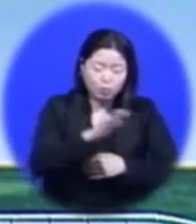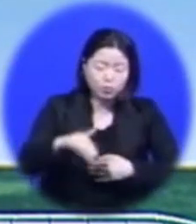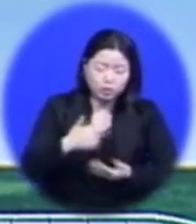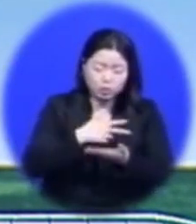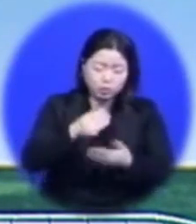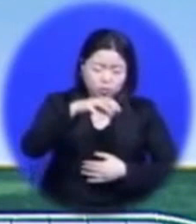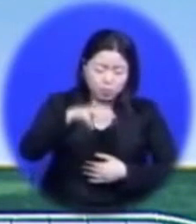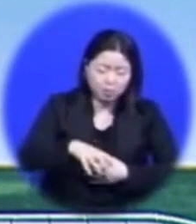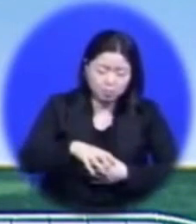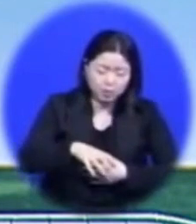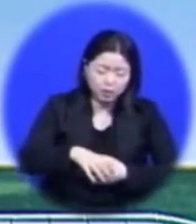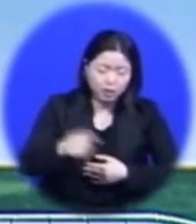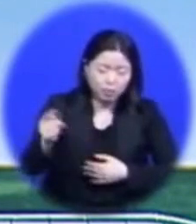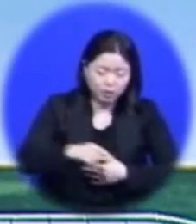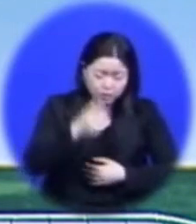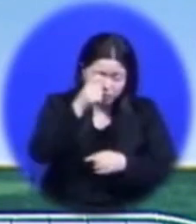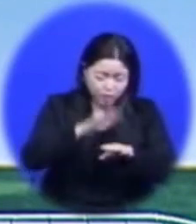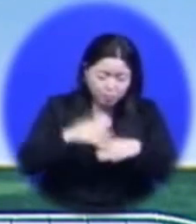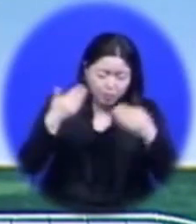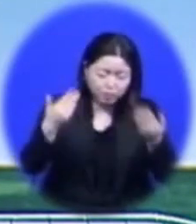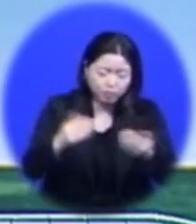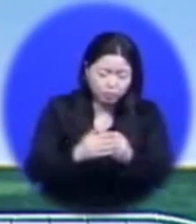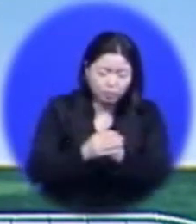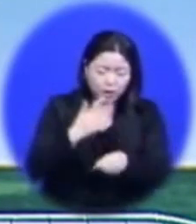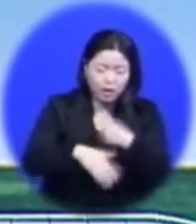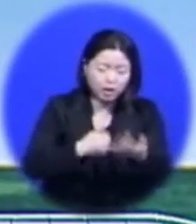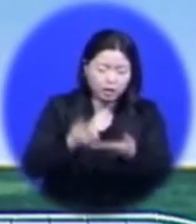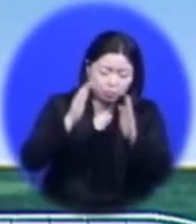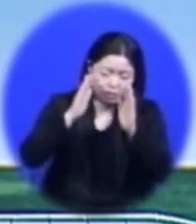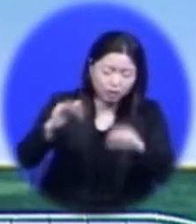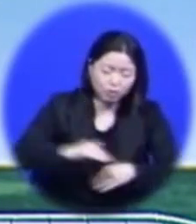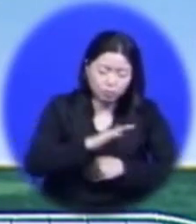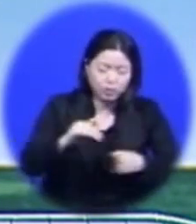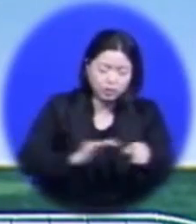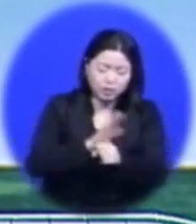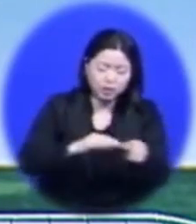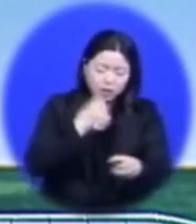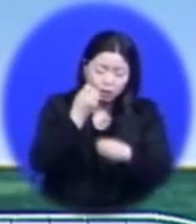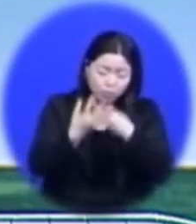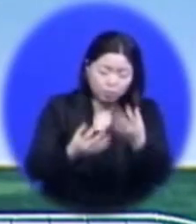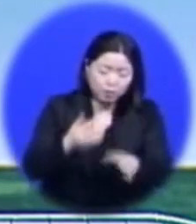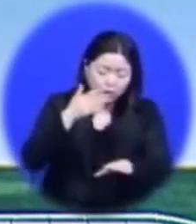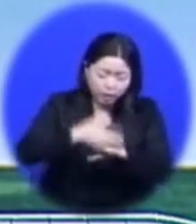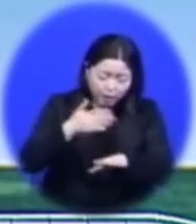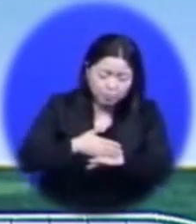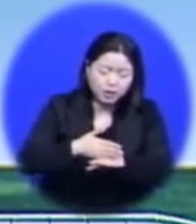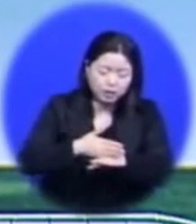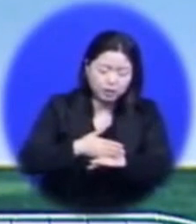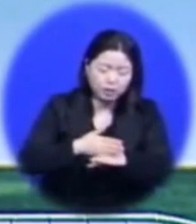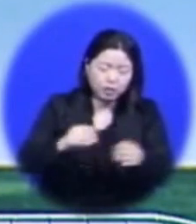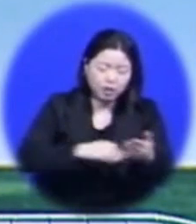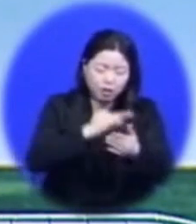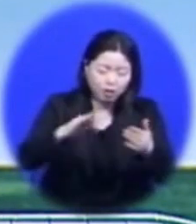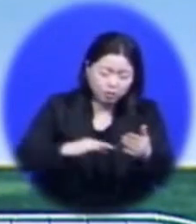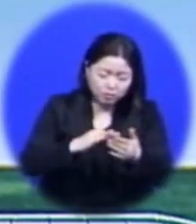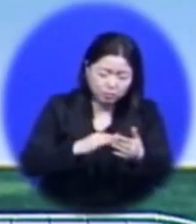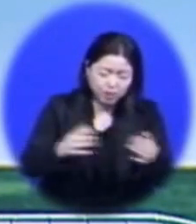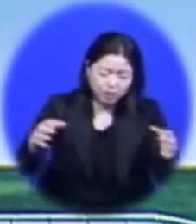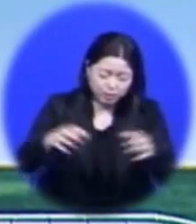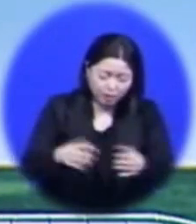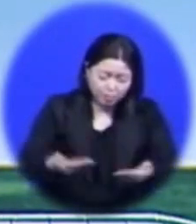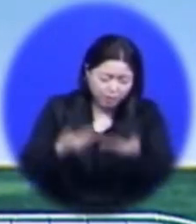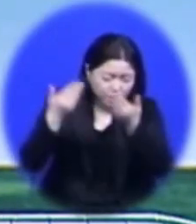앞에 나와 예배하면서 하나님을 향한 우리의 사랑의 고백을 감사를 이렇게 헌금에